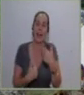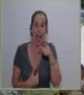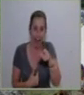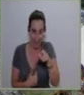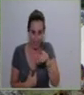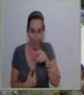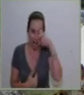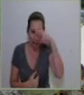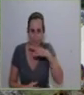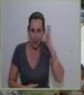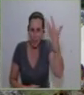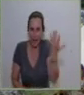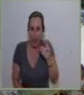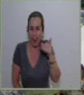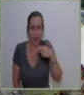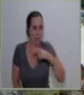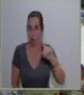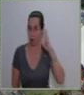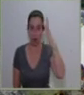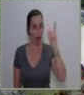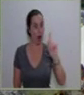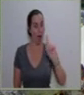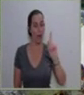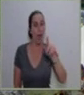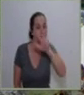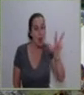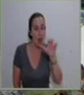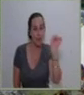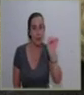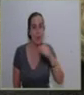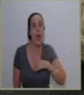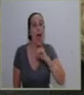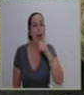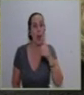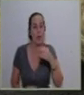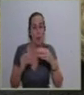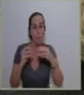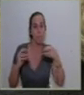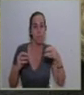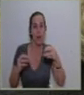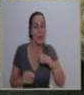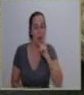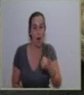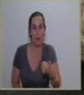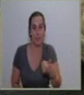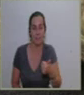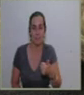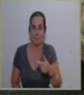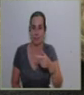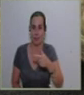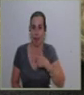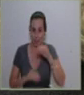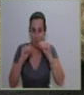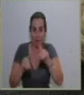תיסע? אבא, השתגעת זה... אני לא השתגעתי. זה היה 3 שעות נסיעה. אני לא רוצה, פתאום בולט. אבא, אני... אני גידלתי אותך, אני רממתי